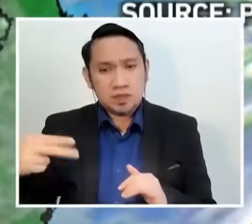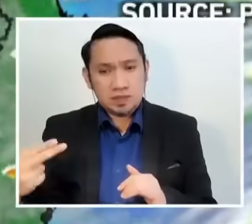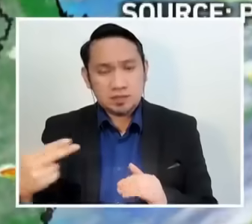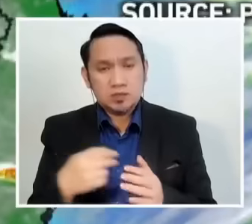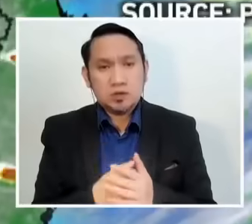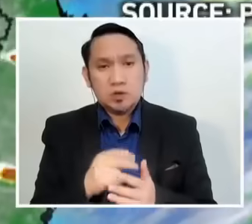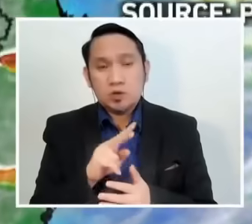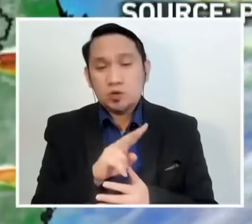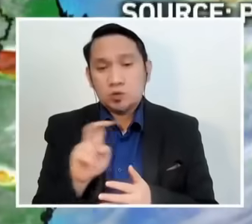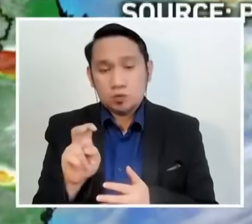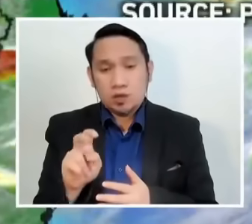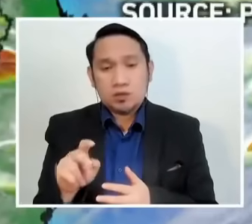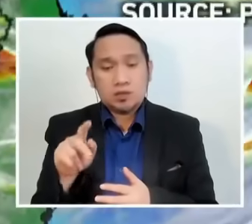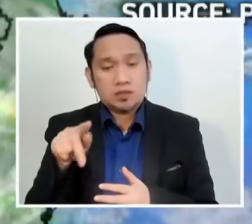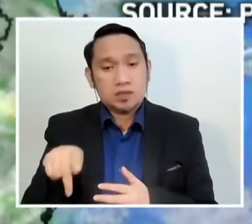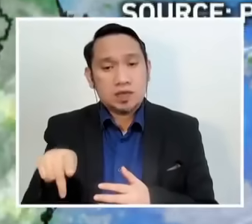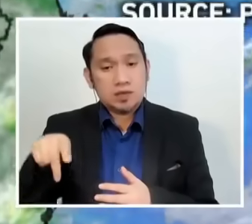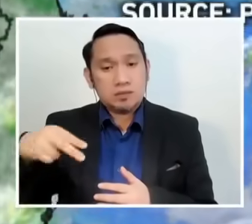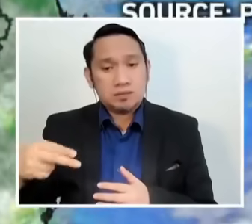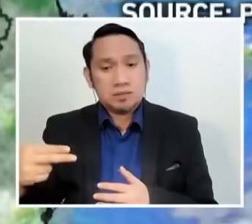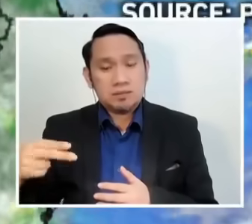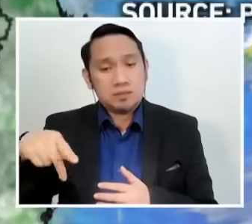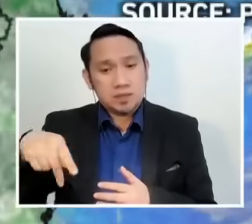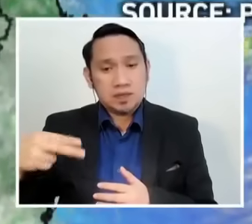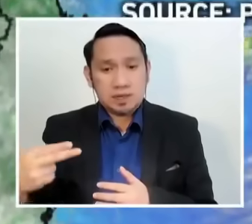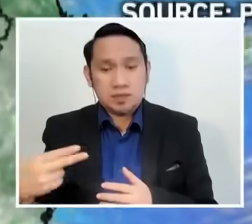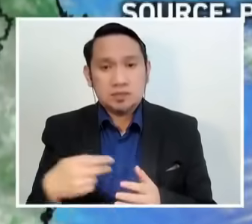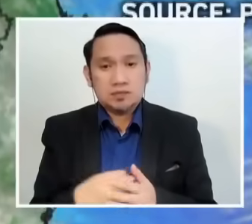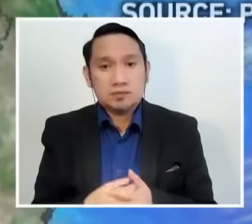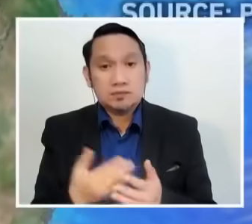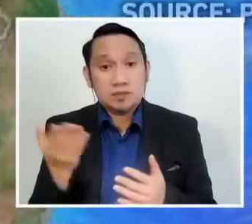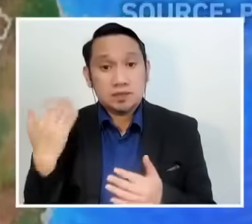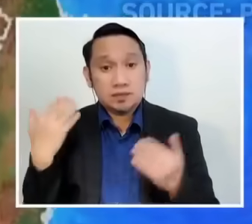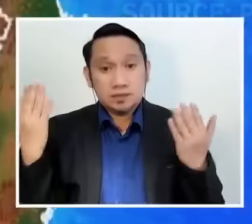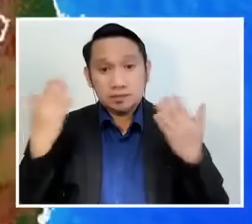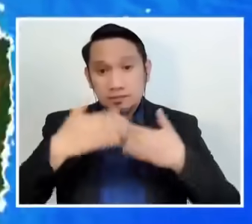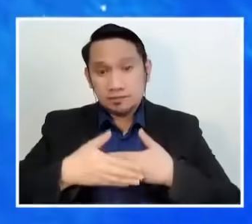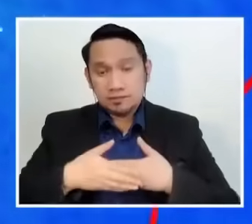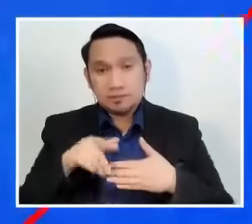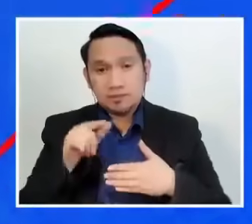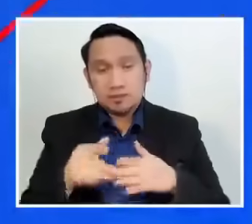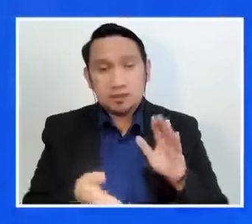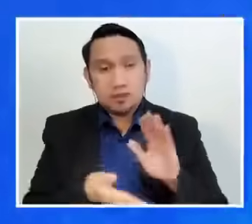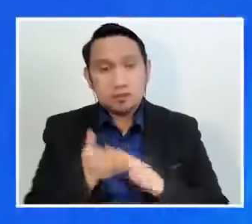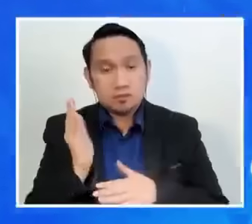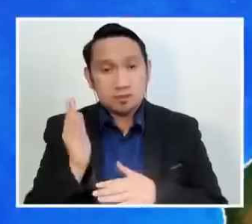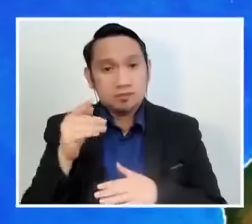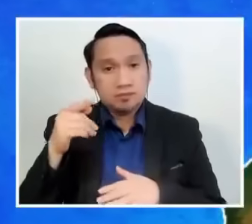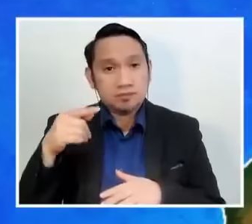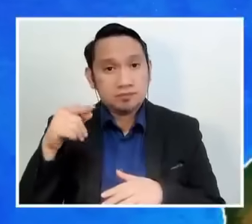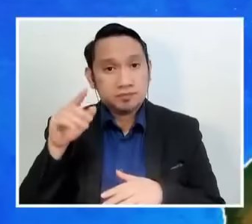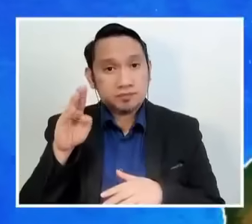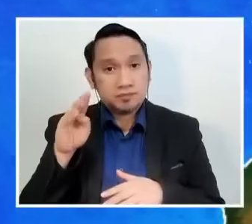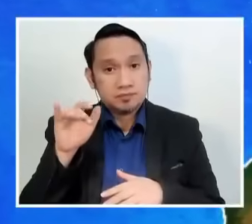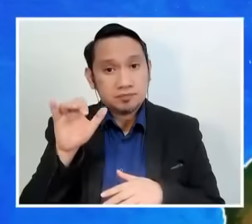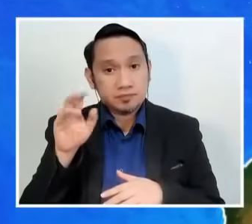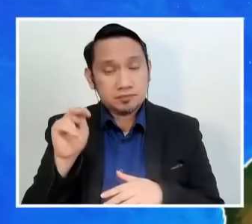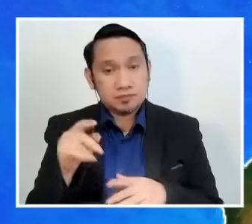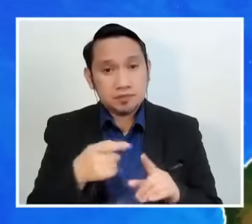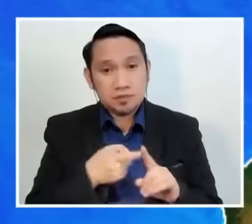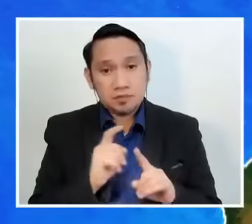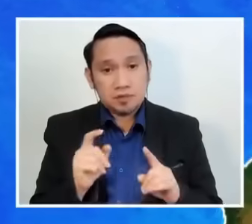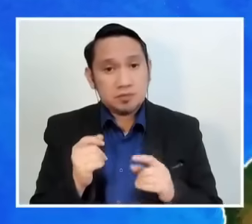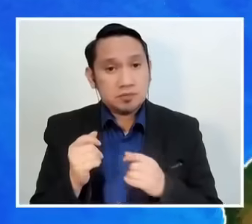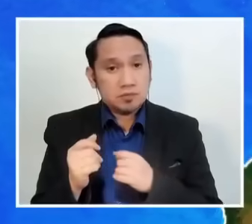kilometers per hour. Kagabi po, humina ang bagyo bago tumawid ng Babuyan Islands, kaya din downgrade mula Super